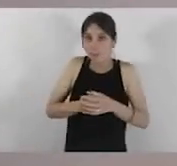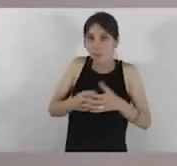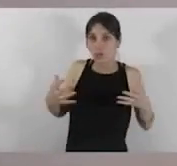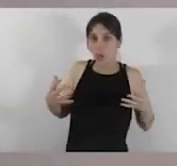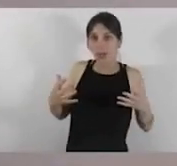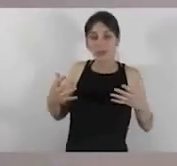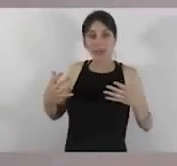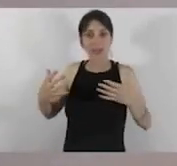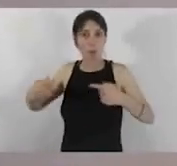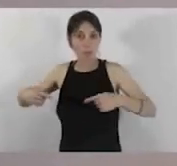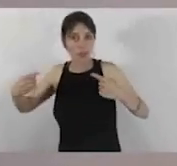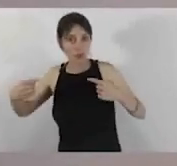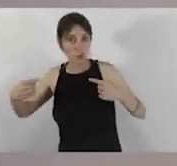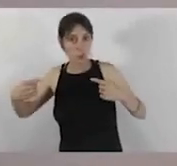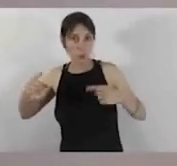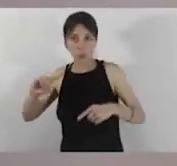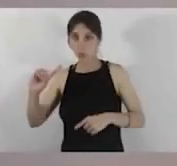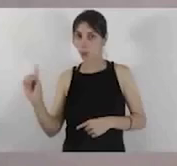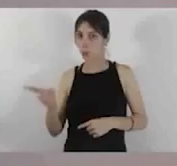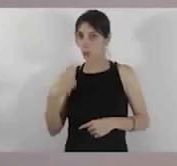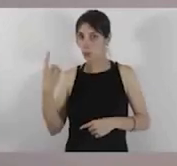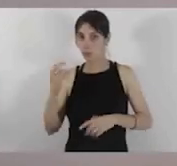l'opposition.